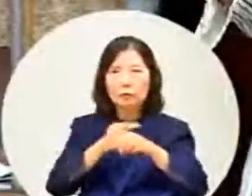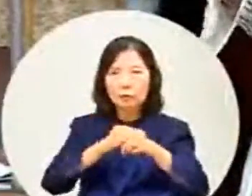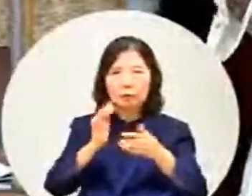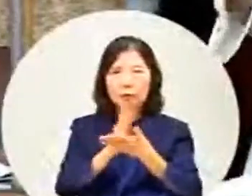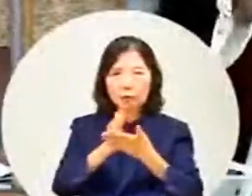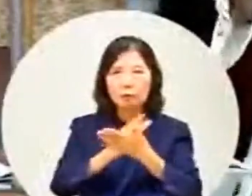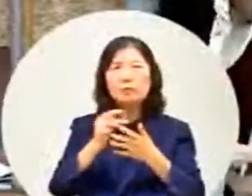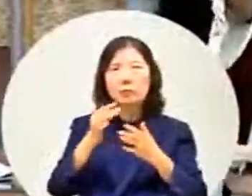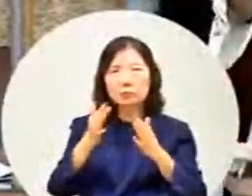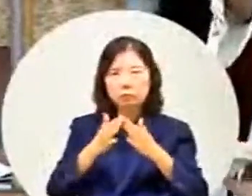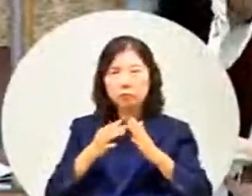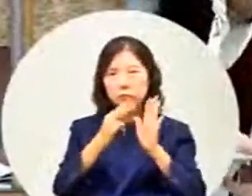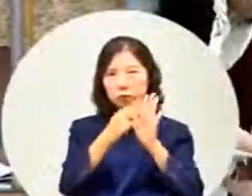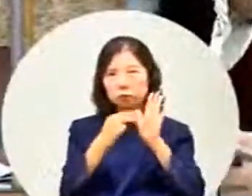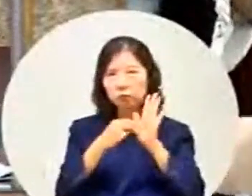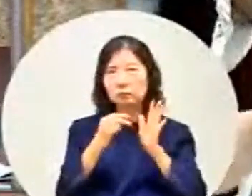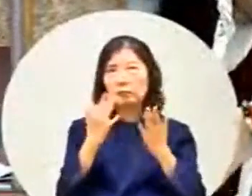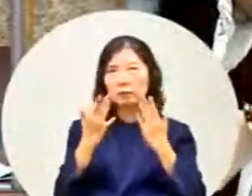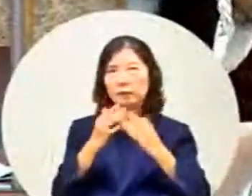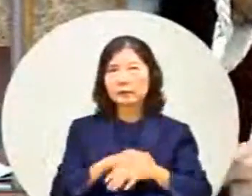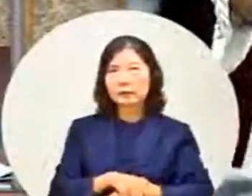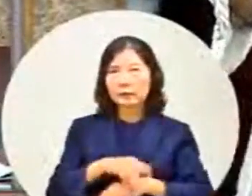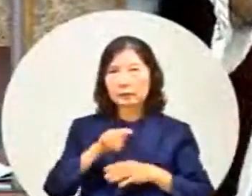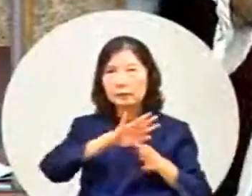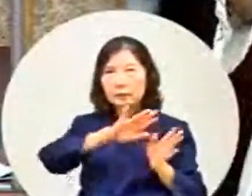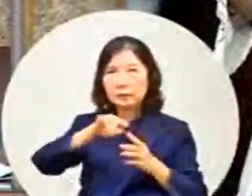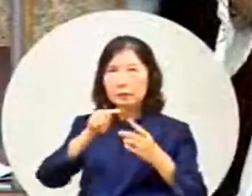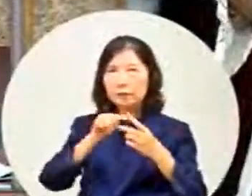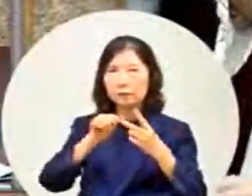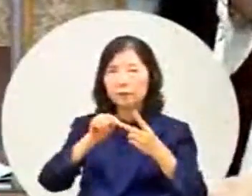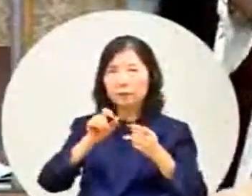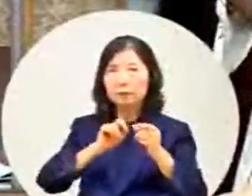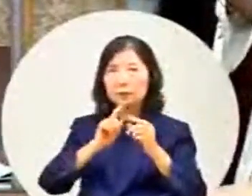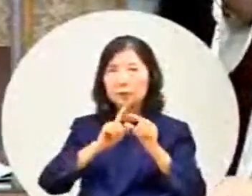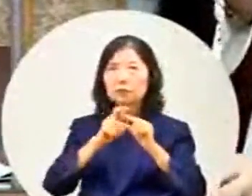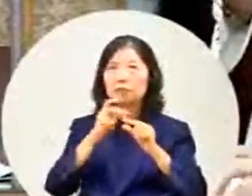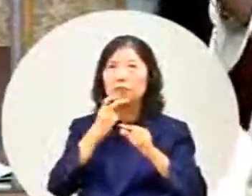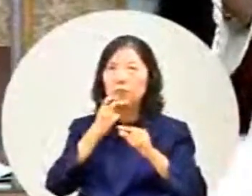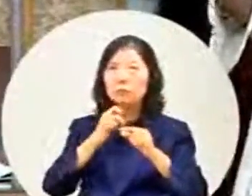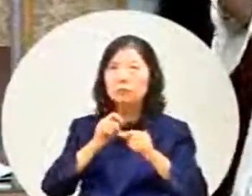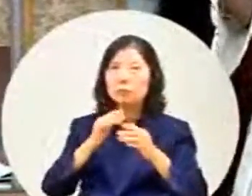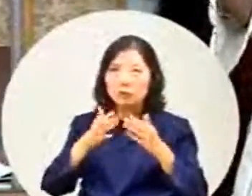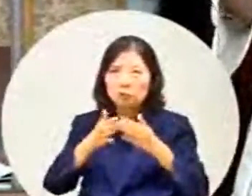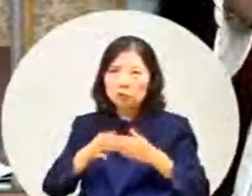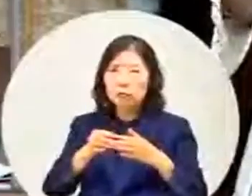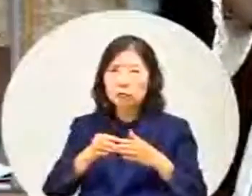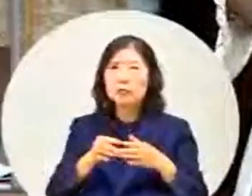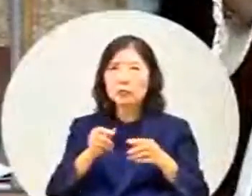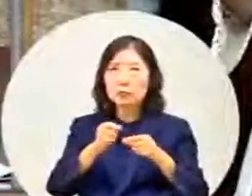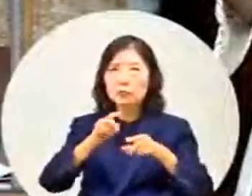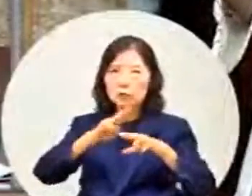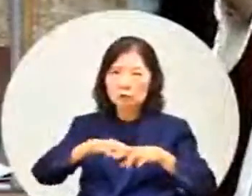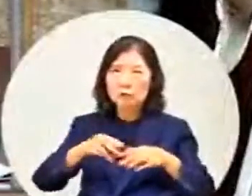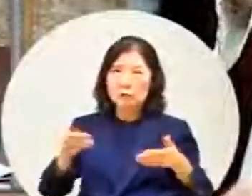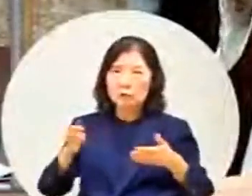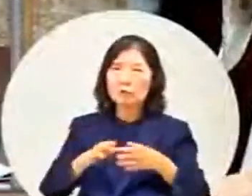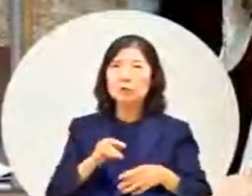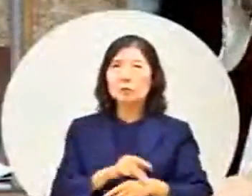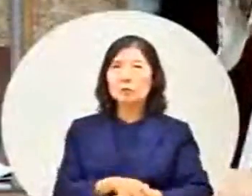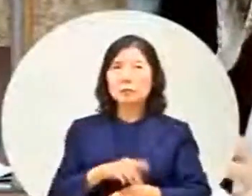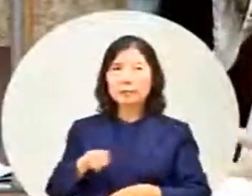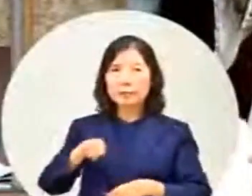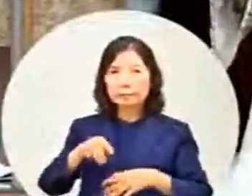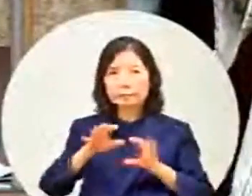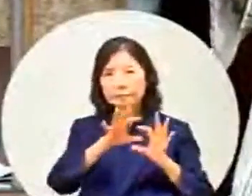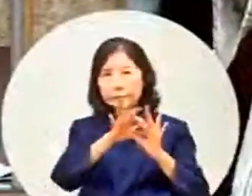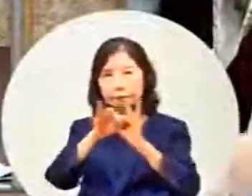哈。那另外还有一点就是说，因为这个案子是属于中央核定的重大的公共建设，那我们是提醒说，有关这一